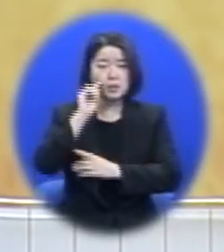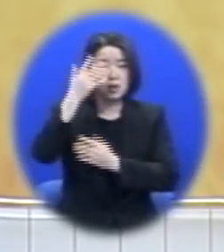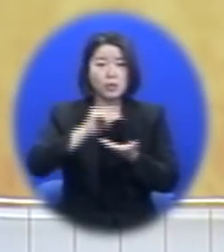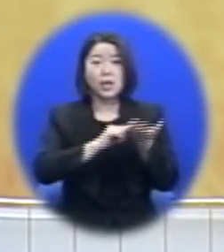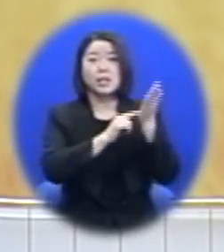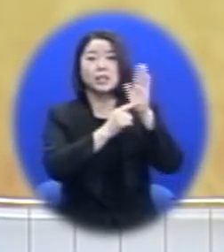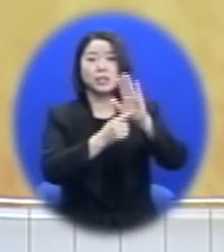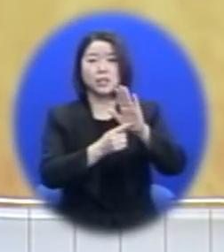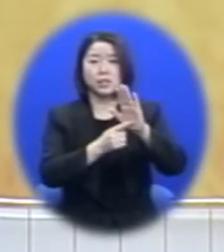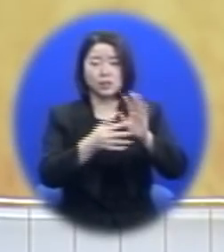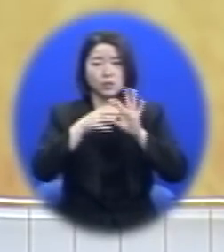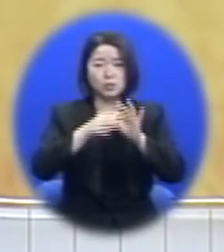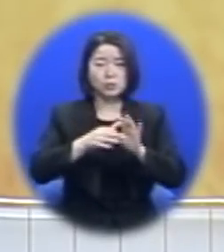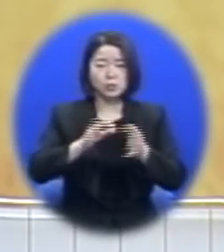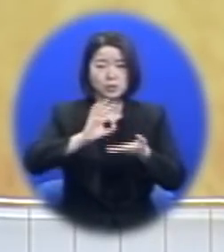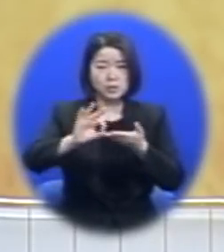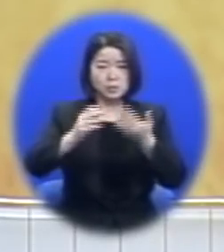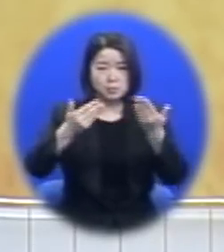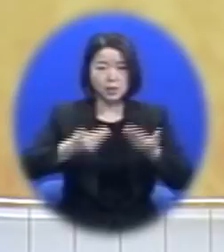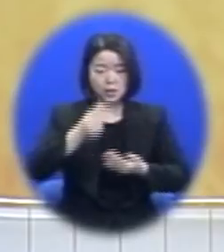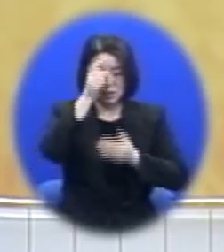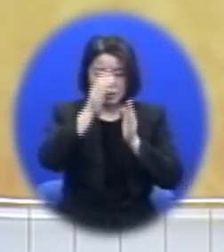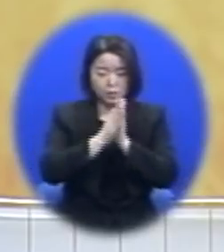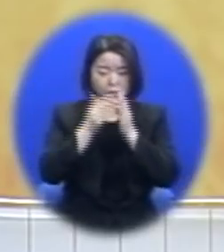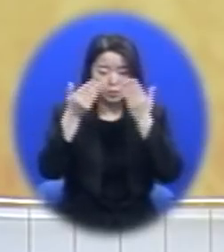통로로 쓰임받길 기도합니다.